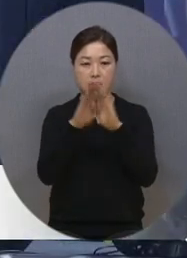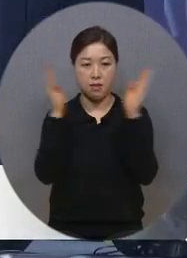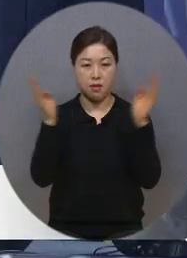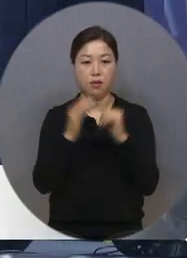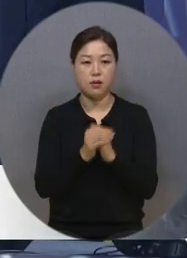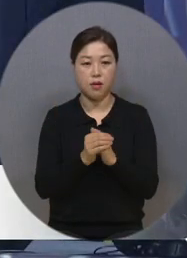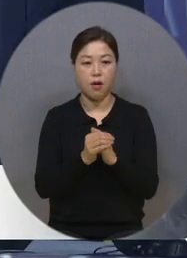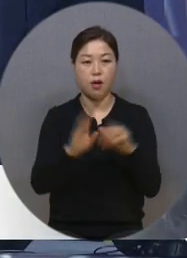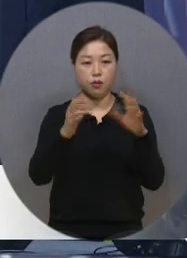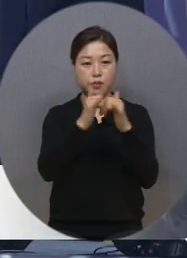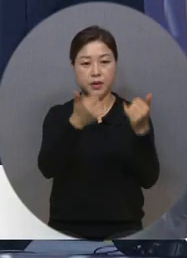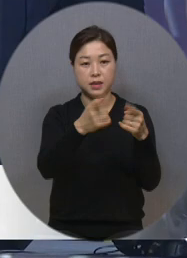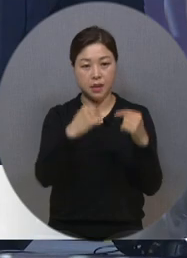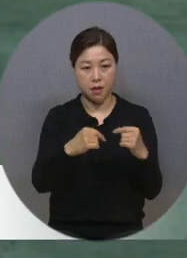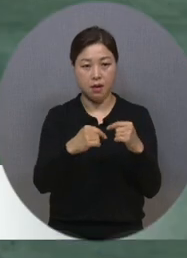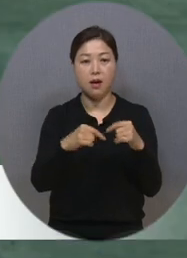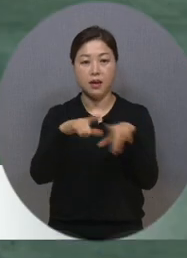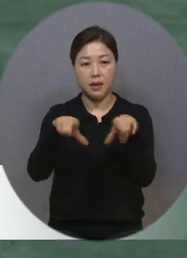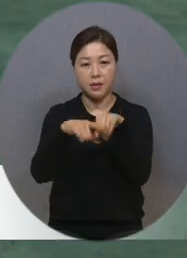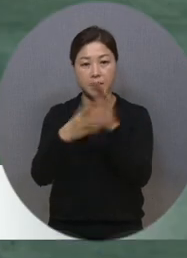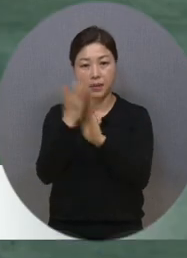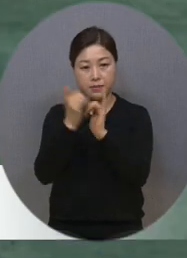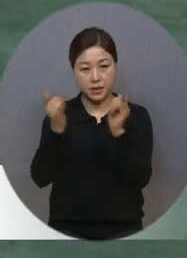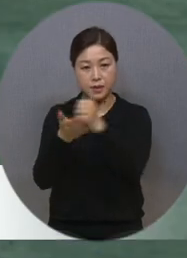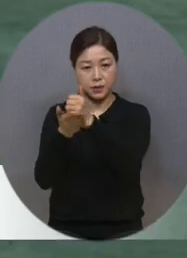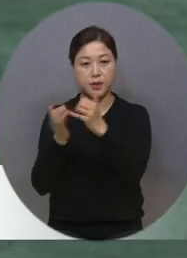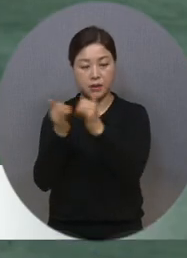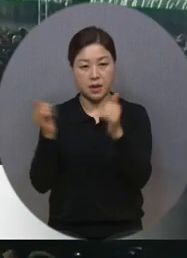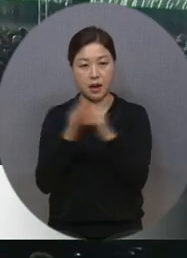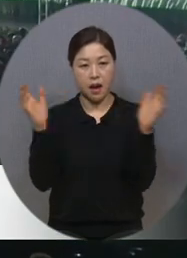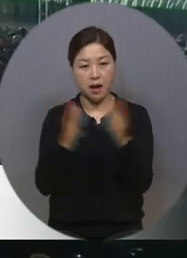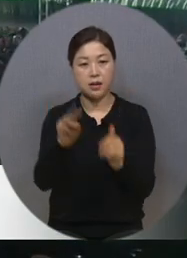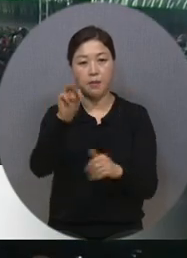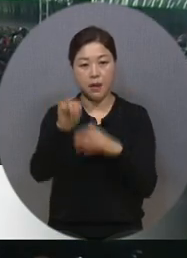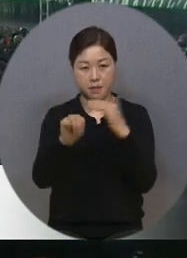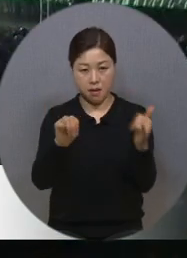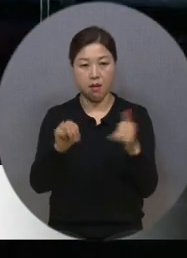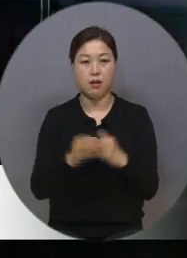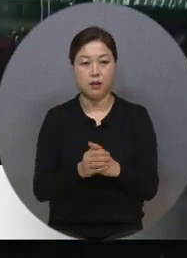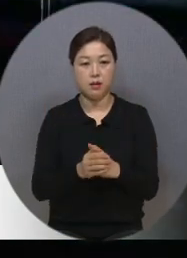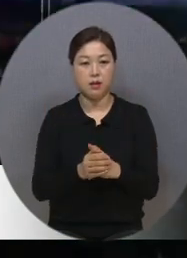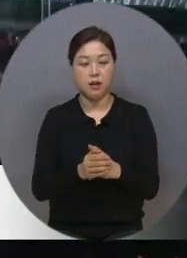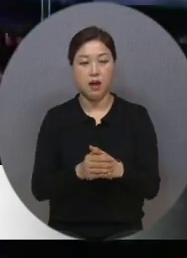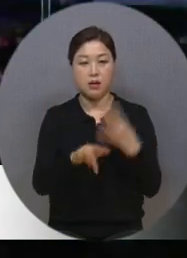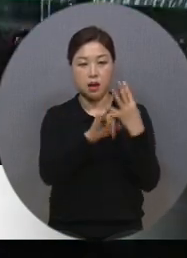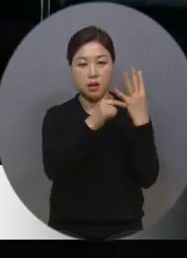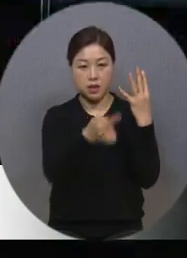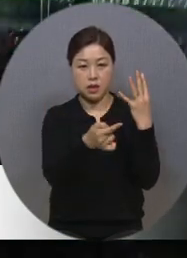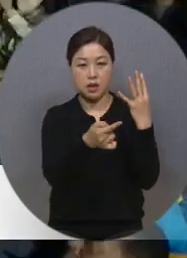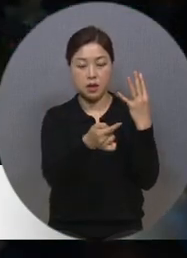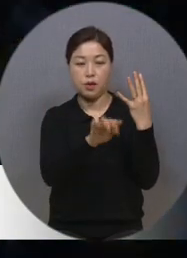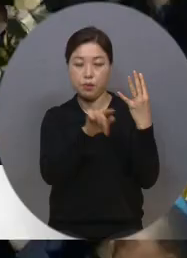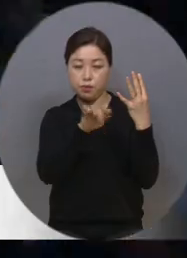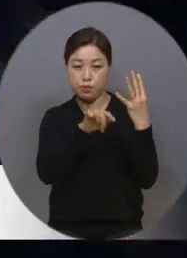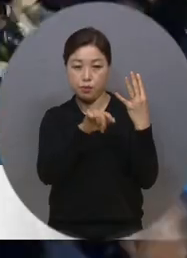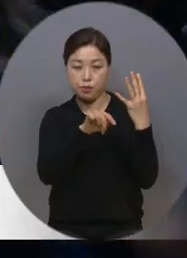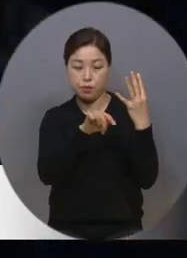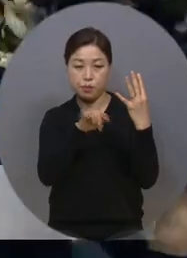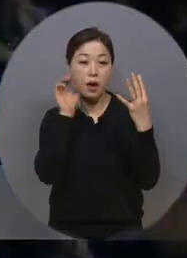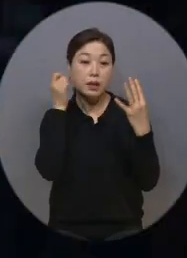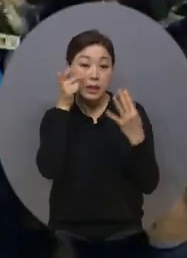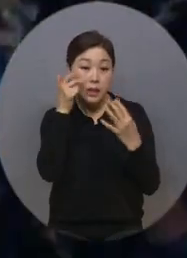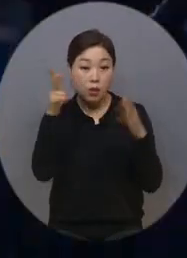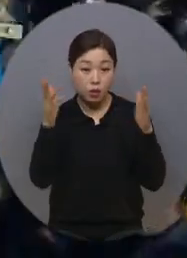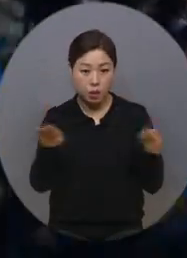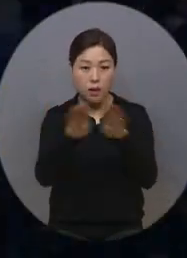대국민 참여단, 일반 시민 등 3만여 명이 운집한 가운데 이달 1일부터 7개월간 펼쳐질 대장정의